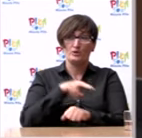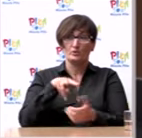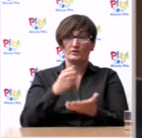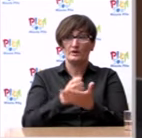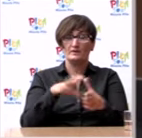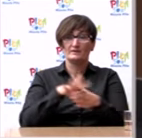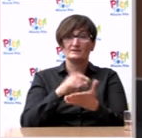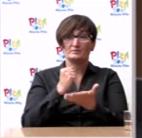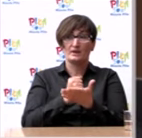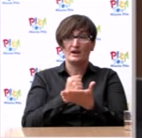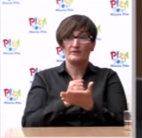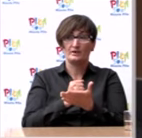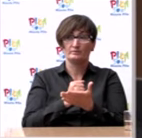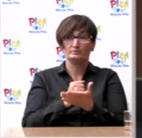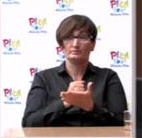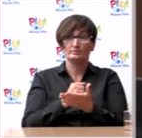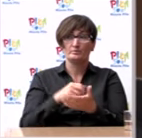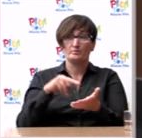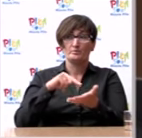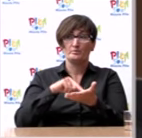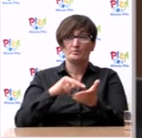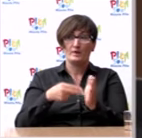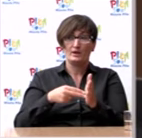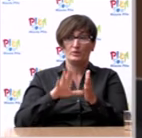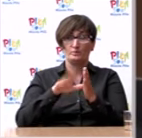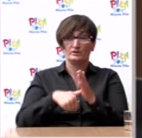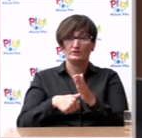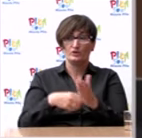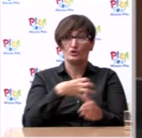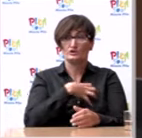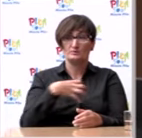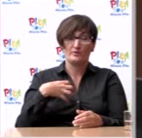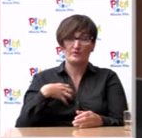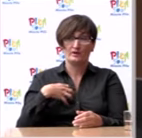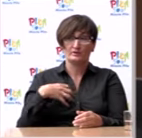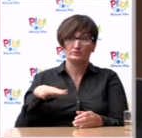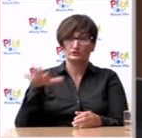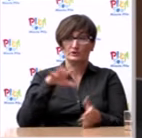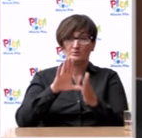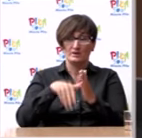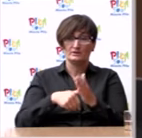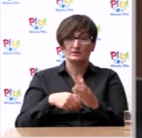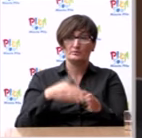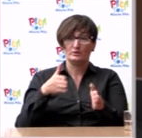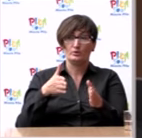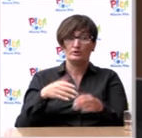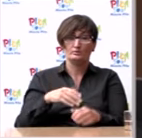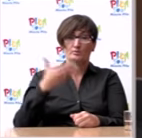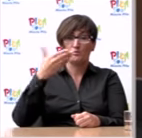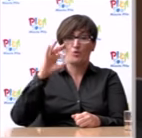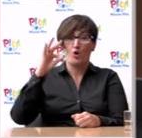sporządzenia miejscowego planu zagospodarowania przestrzennego miasta Piły w rejonie Motylewa, ulica Orla, druk nr